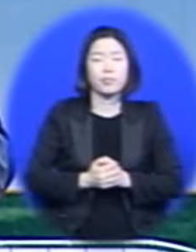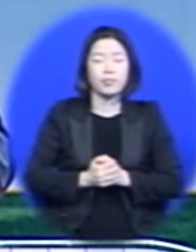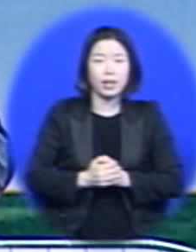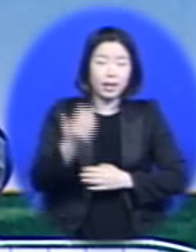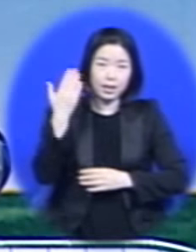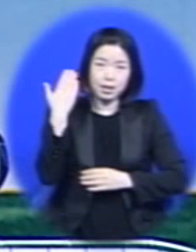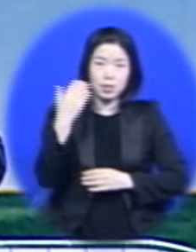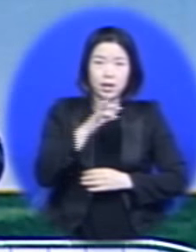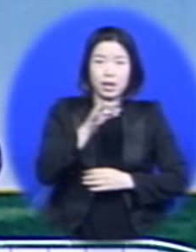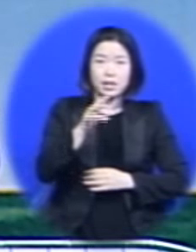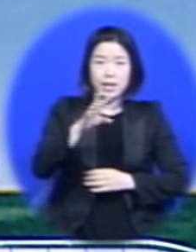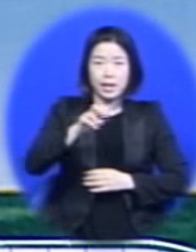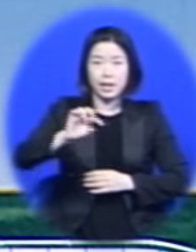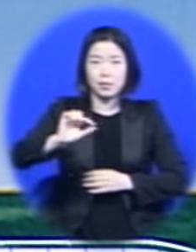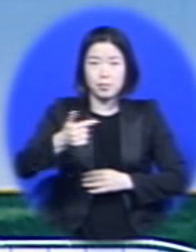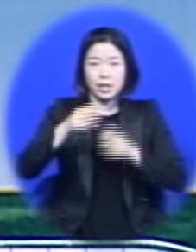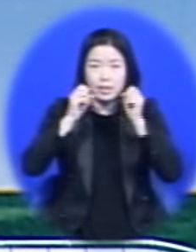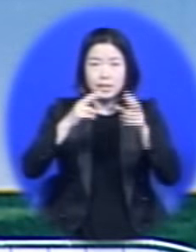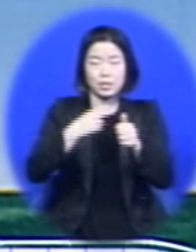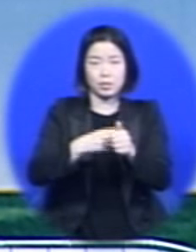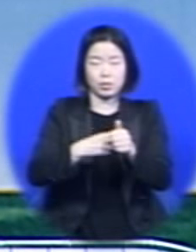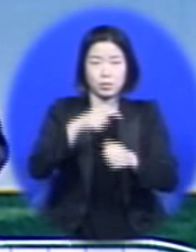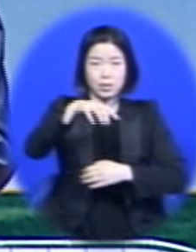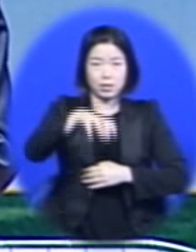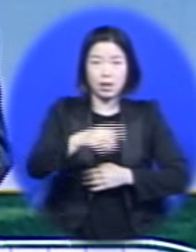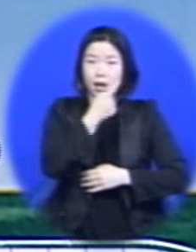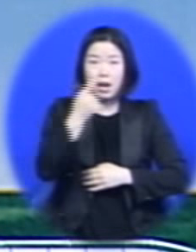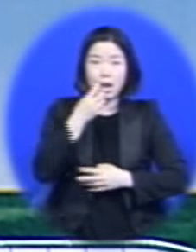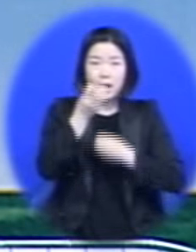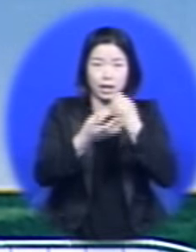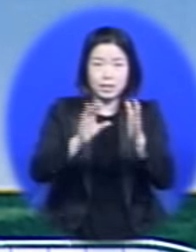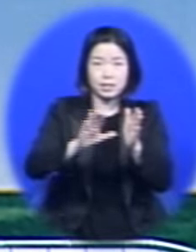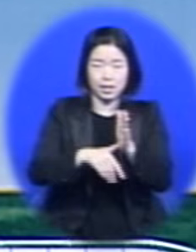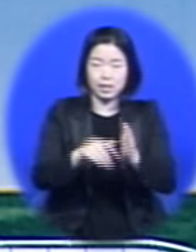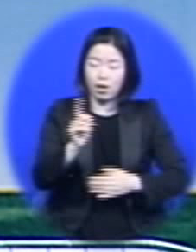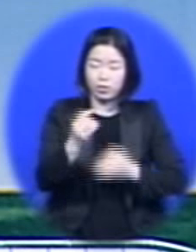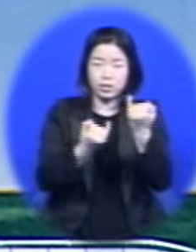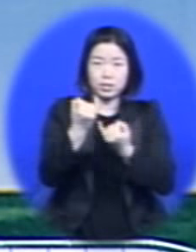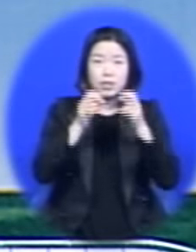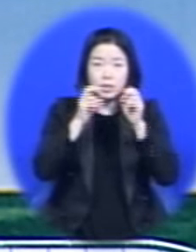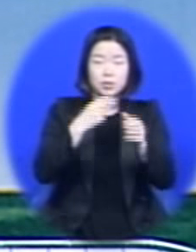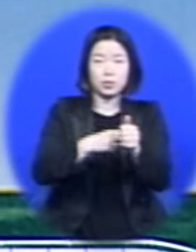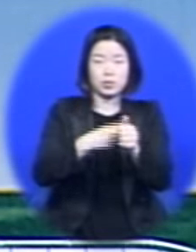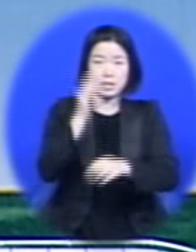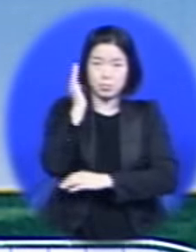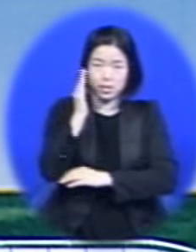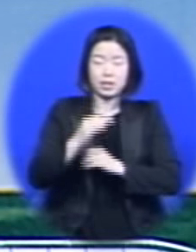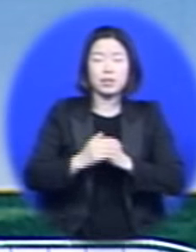지난번 예멘 선교사님이 여기서 간증을 하실 때 어느 여 선교사님의 이야기입니다.